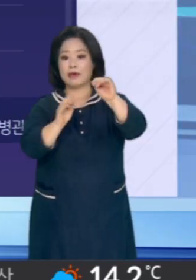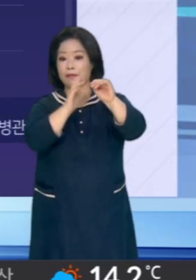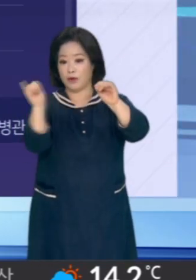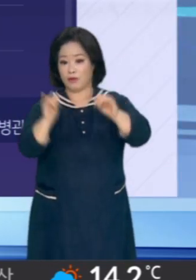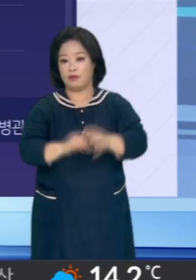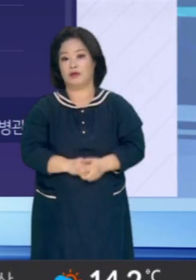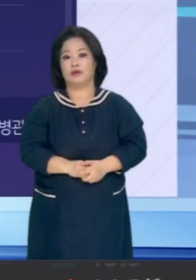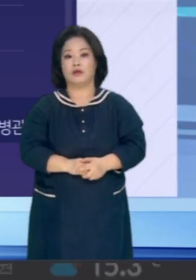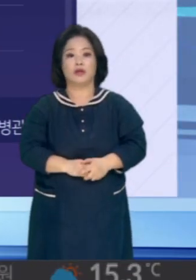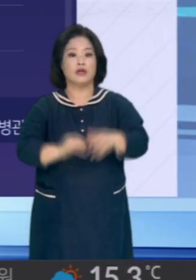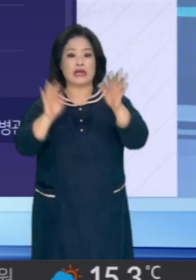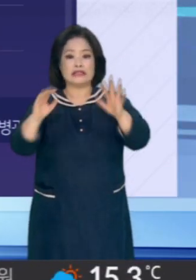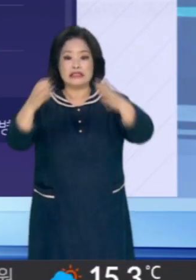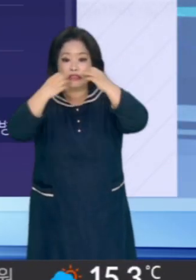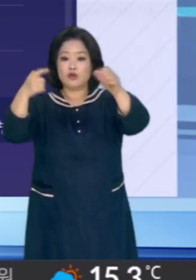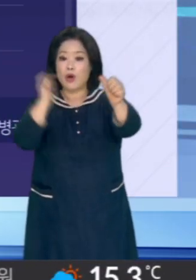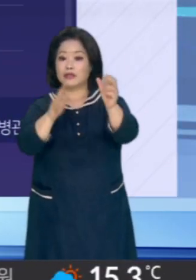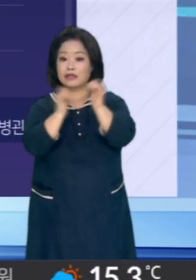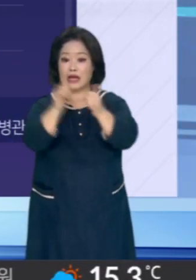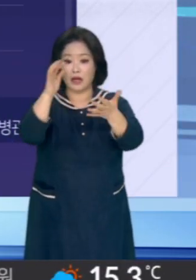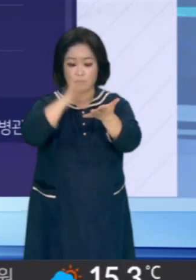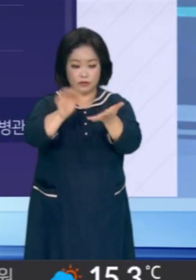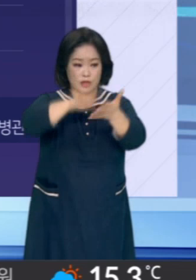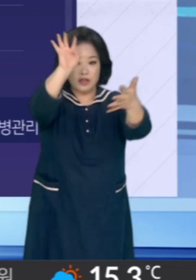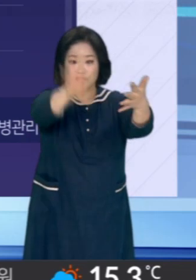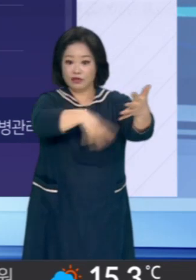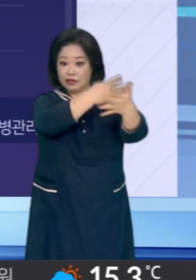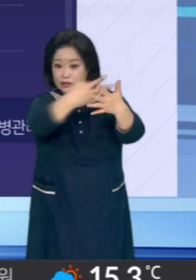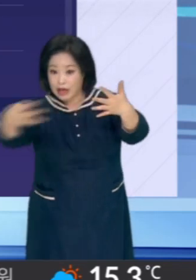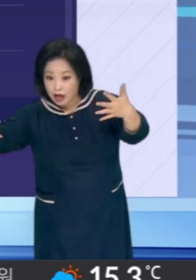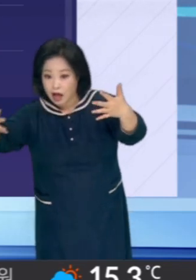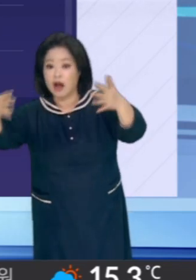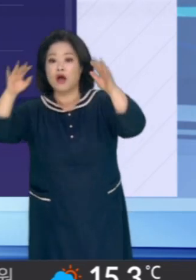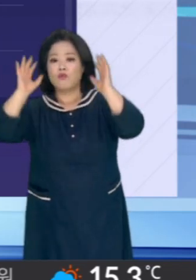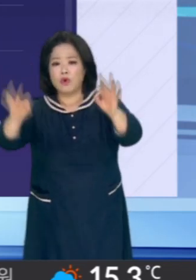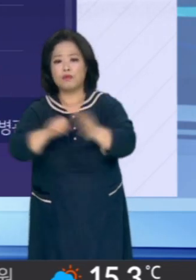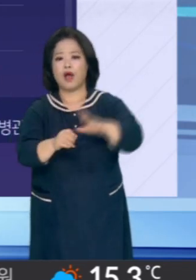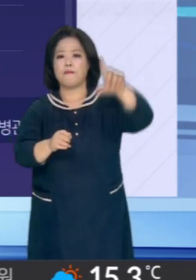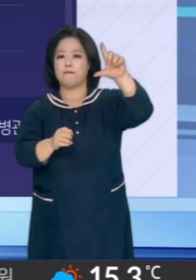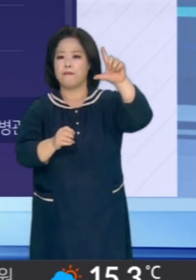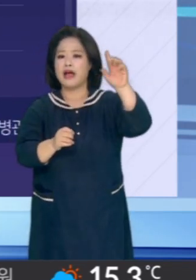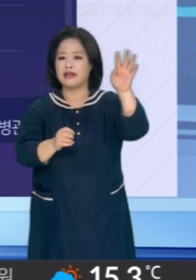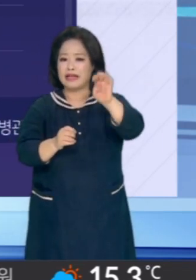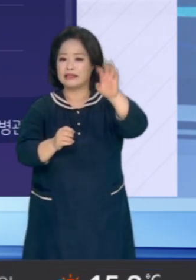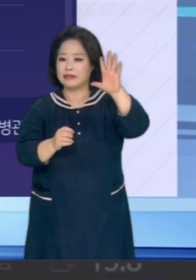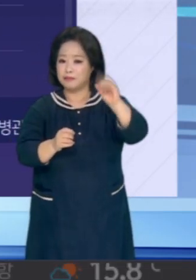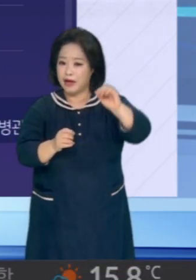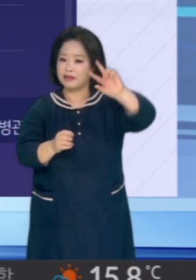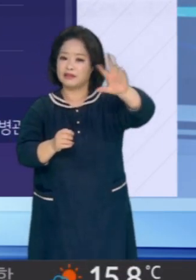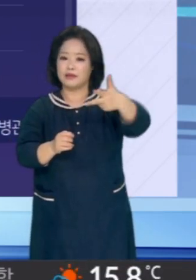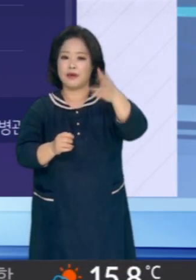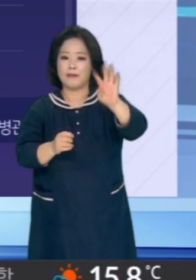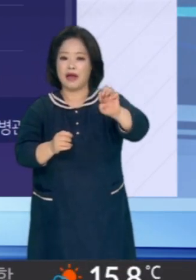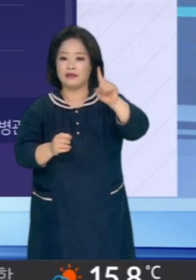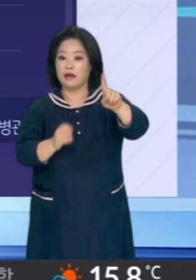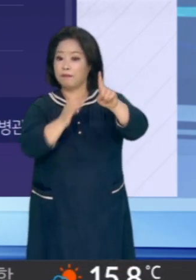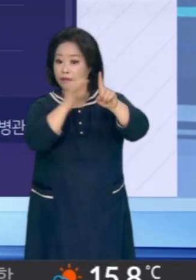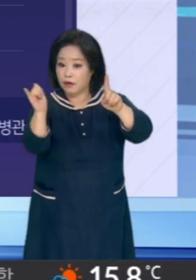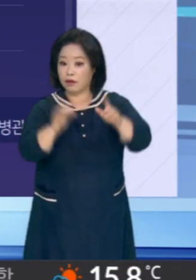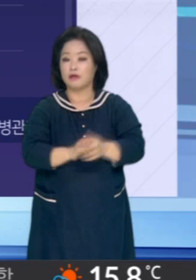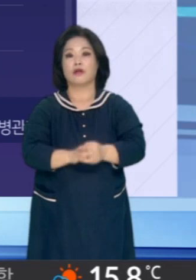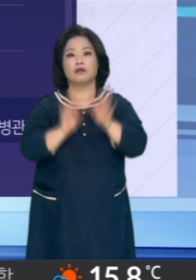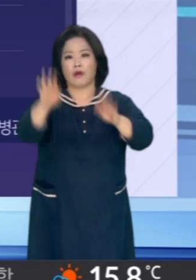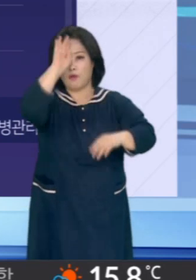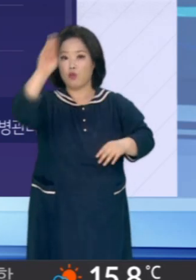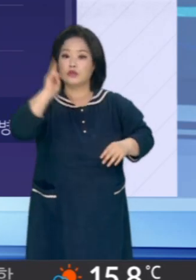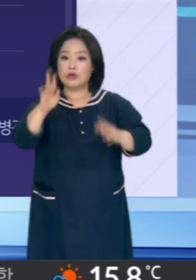오늘 0시 기준 신규 확진자는 총 40만 741명으로 코로나19 팬데믹 이후 사상 최다를 기록했습니다.